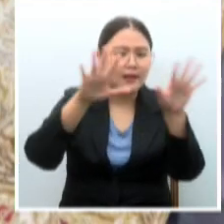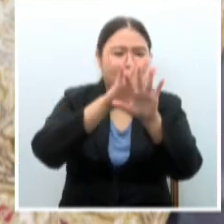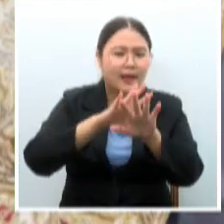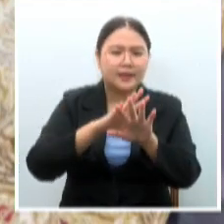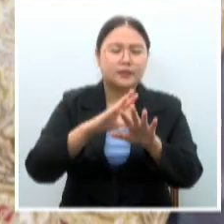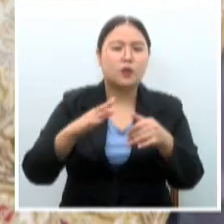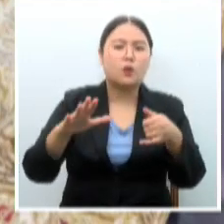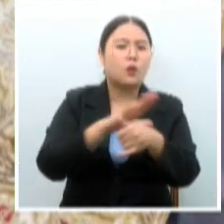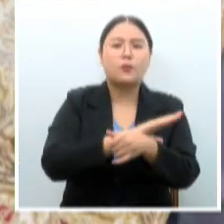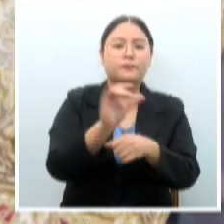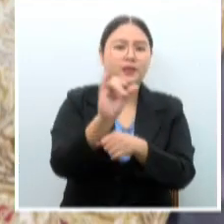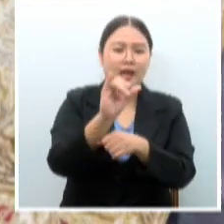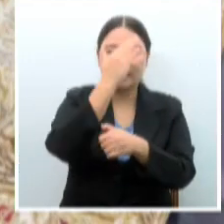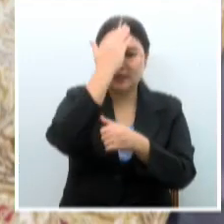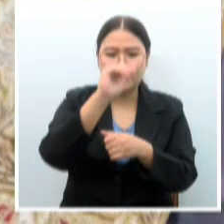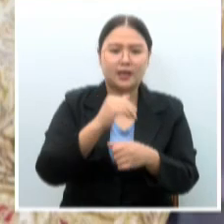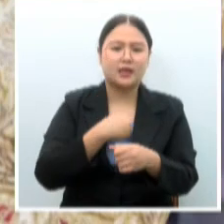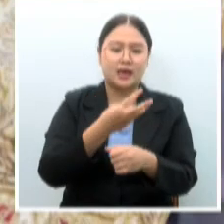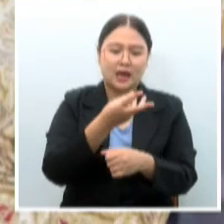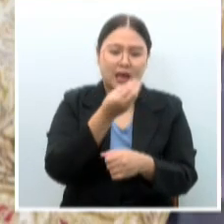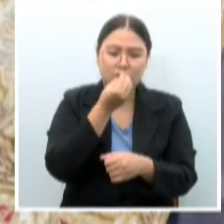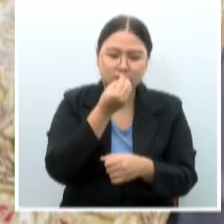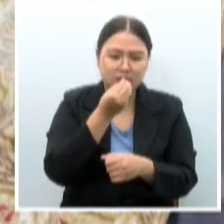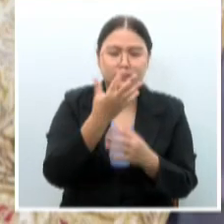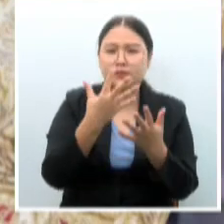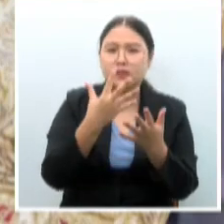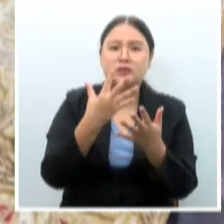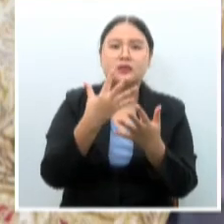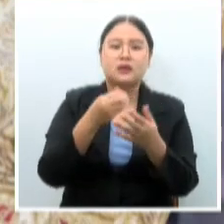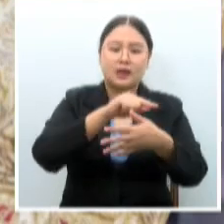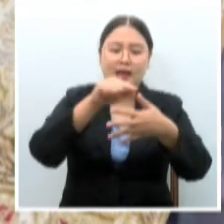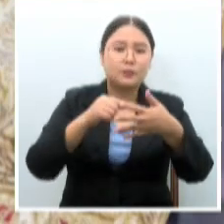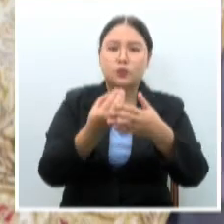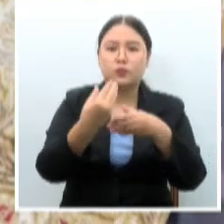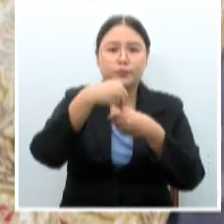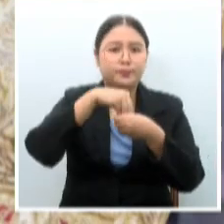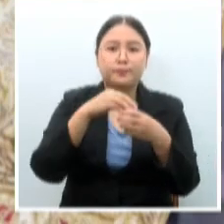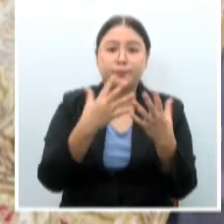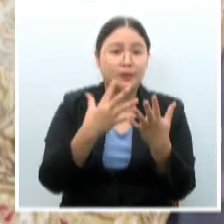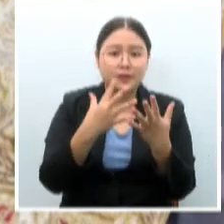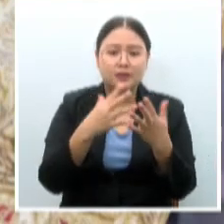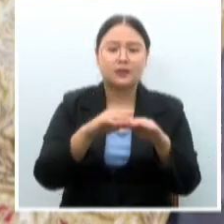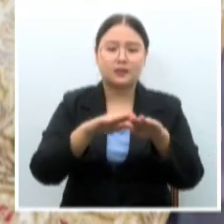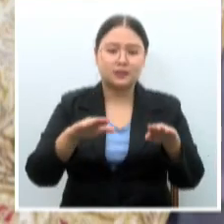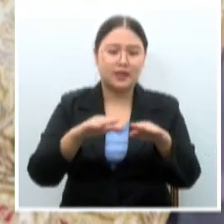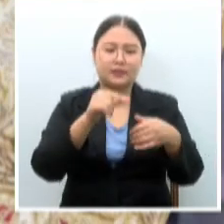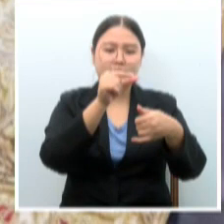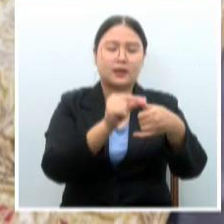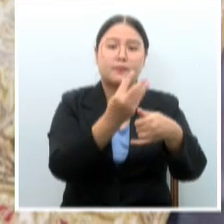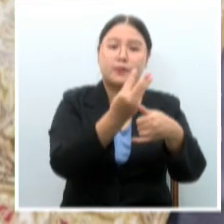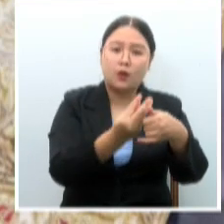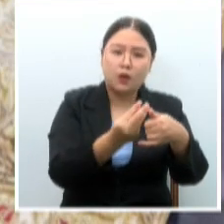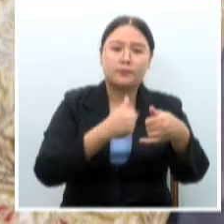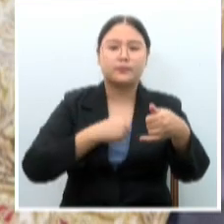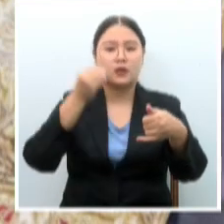องเพราะไม่ได้รับประทานอาหารที่ถูกสุขลักษณะในการพัฒนาเด็กถ้าไม่สามารถพัฒน